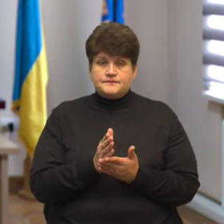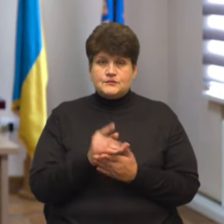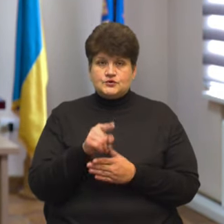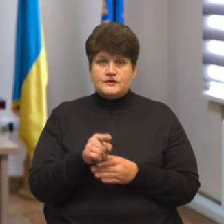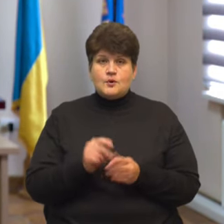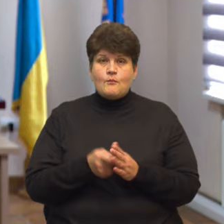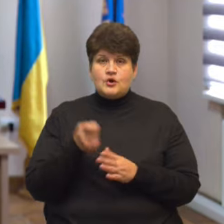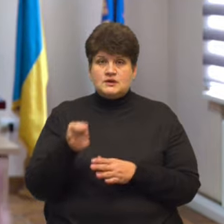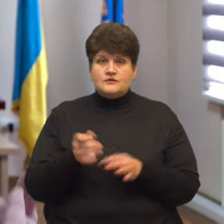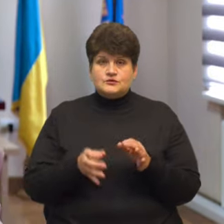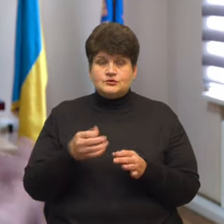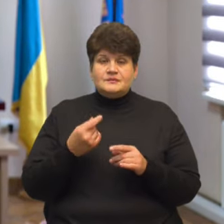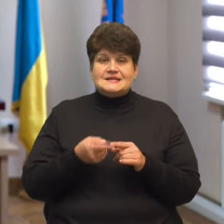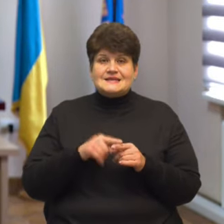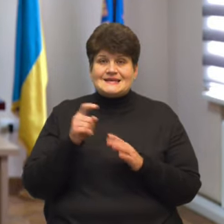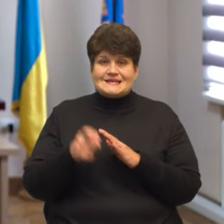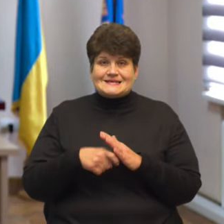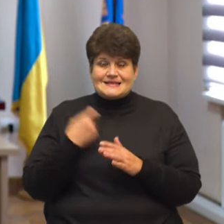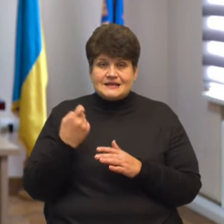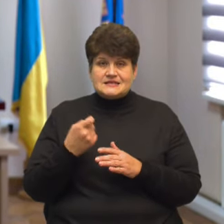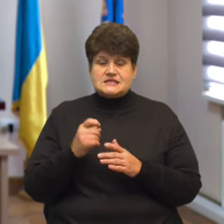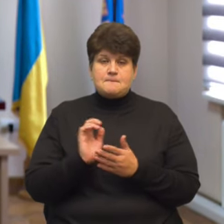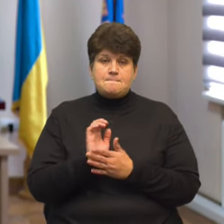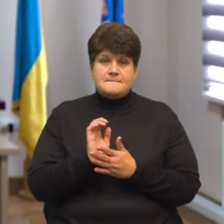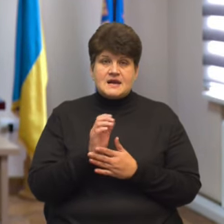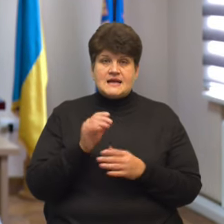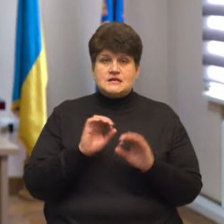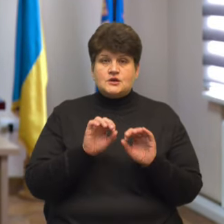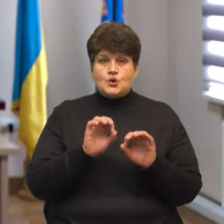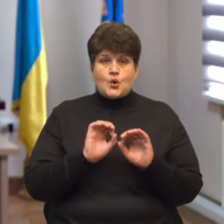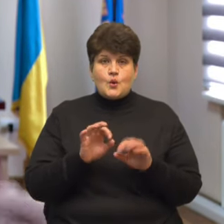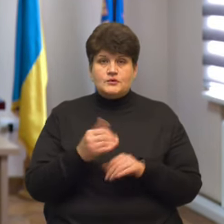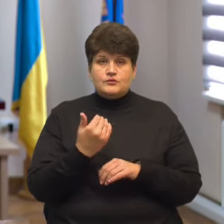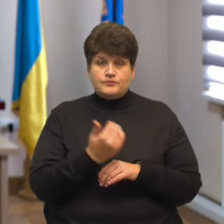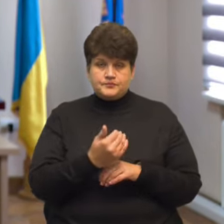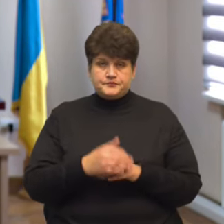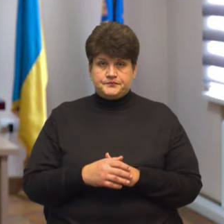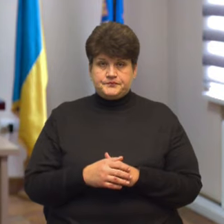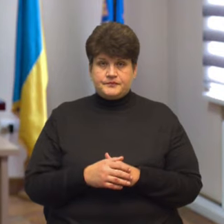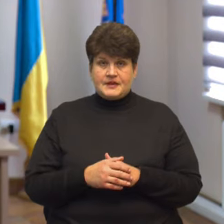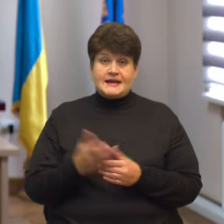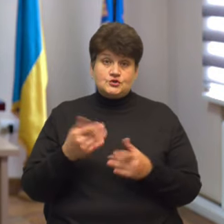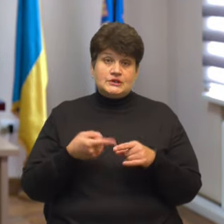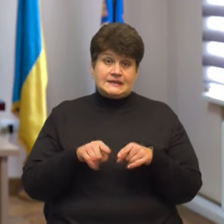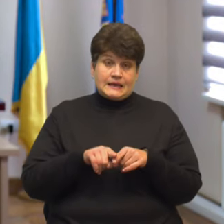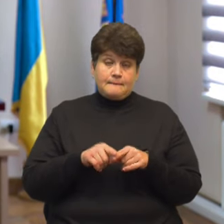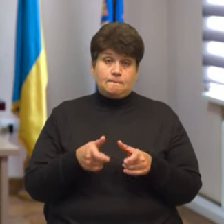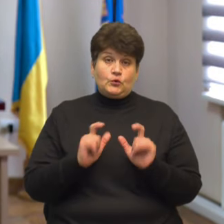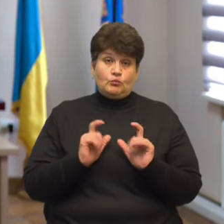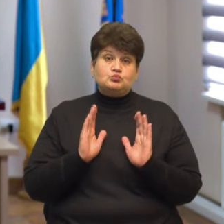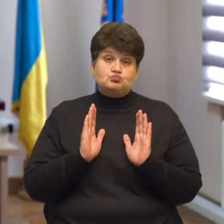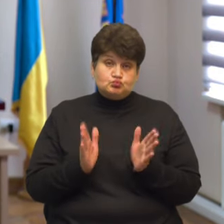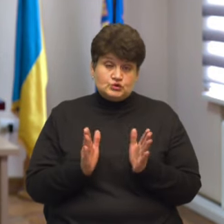суд ми це дізналися тільки з преси з його коментарів от Якщо таке повідомлення буде звичайно